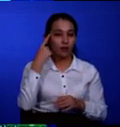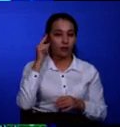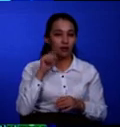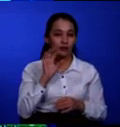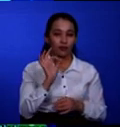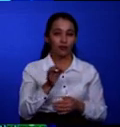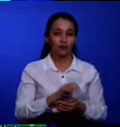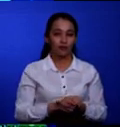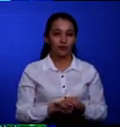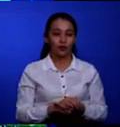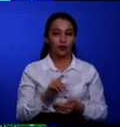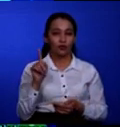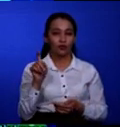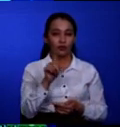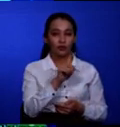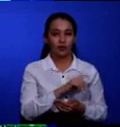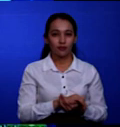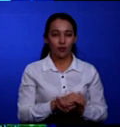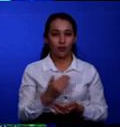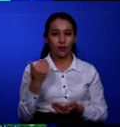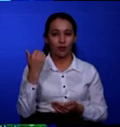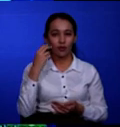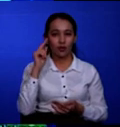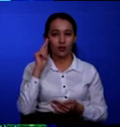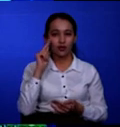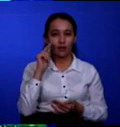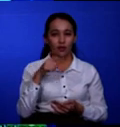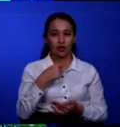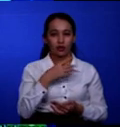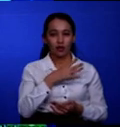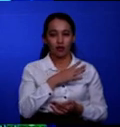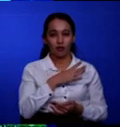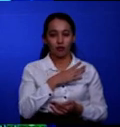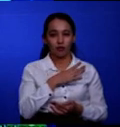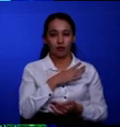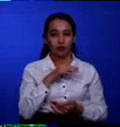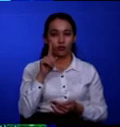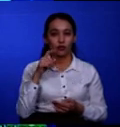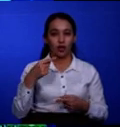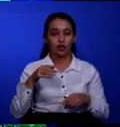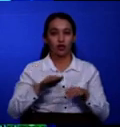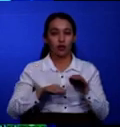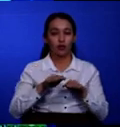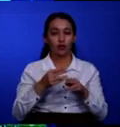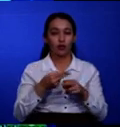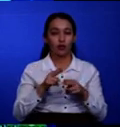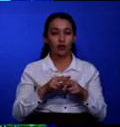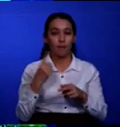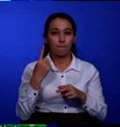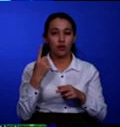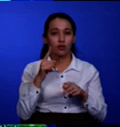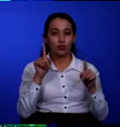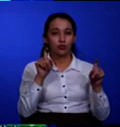bolajonlar. Ayniqsa yuzliklarni. Biz oldingi darslarda ham aytib o'tganmiz. Yuzliklarni taqqoslash uchun birinchi yuzlar